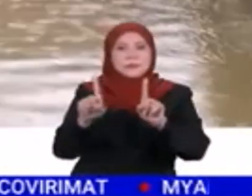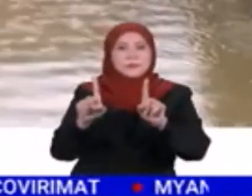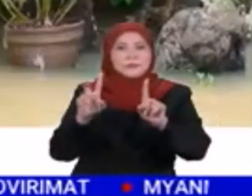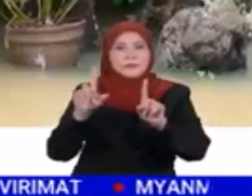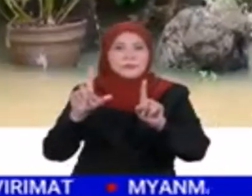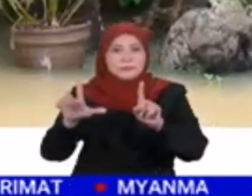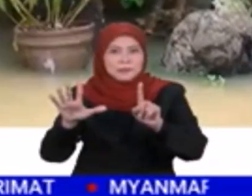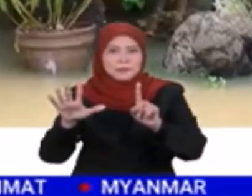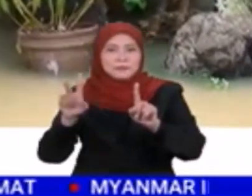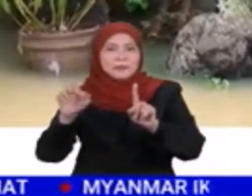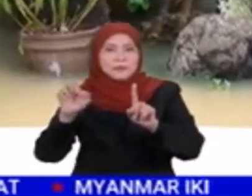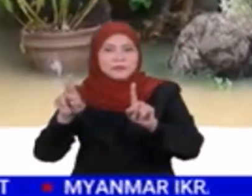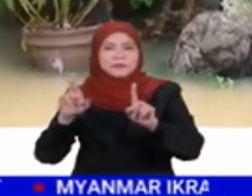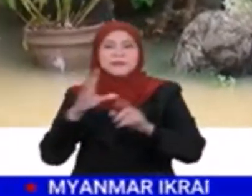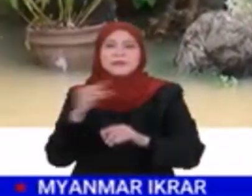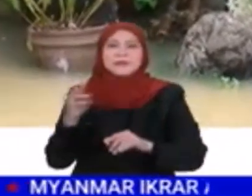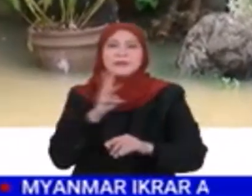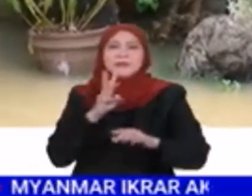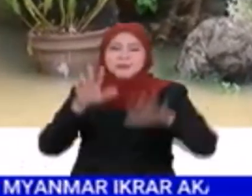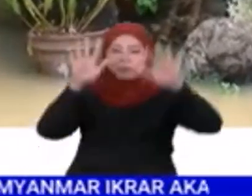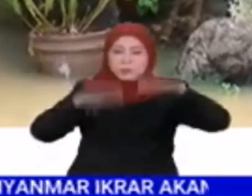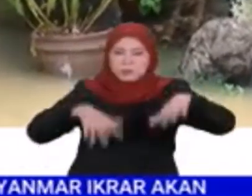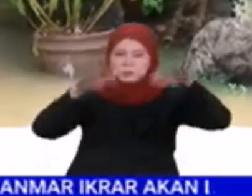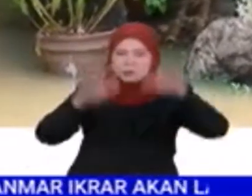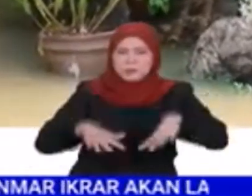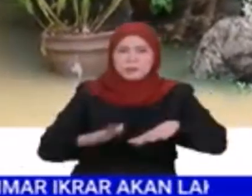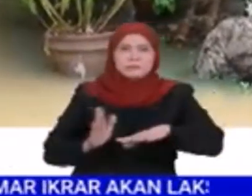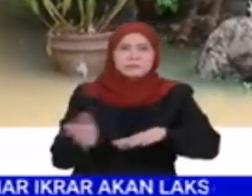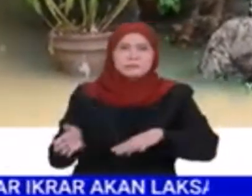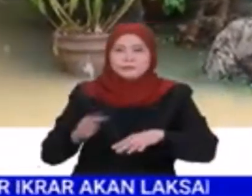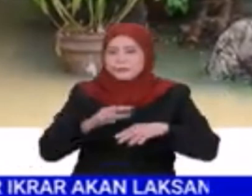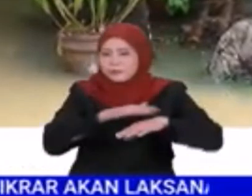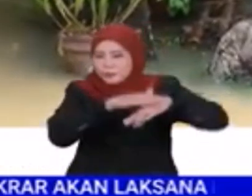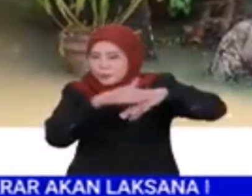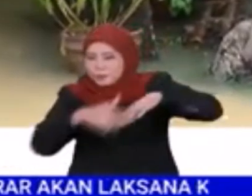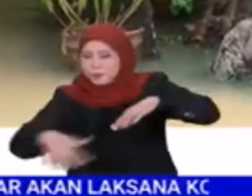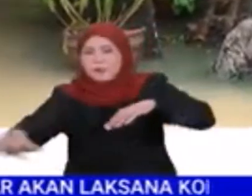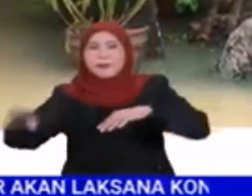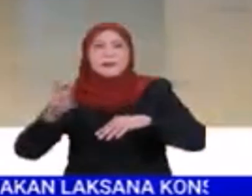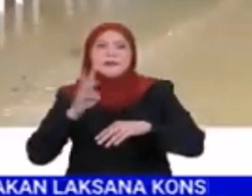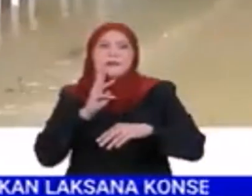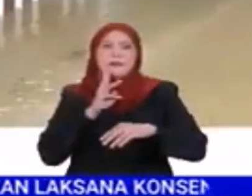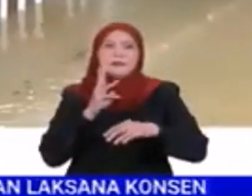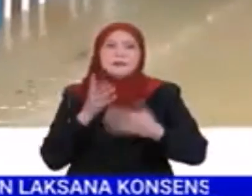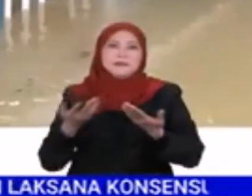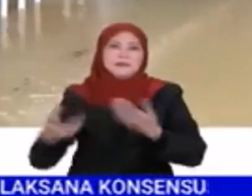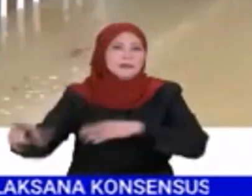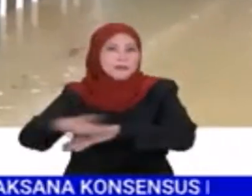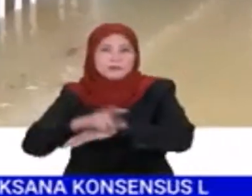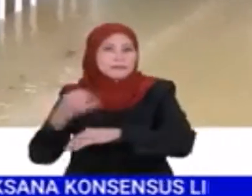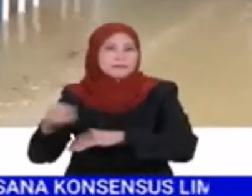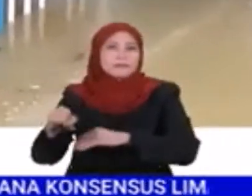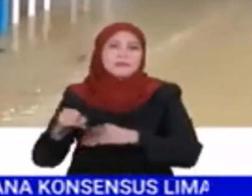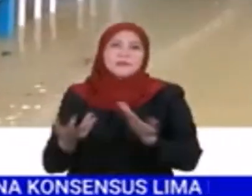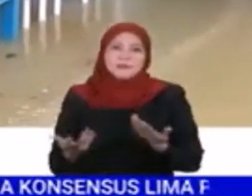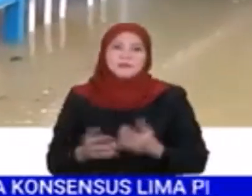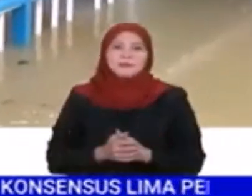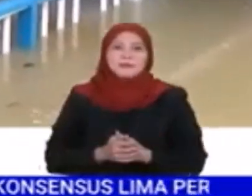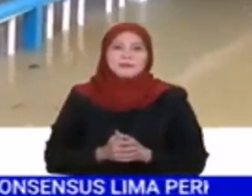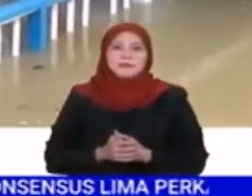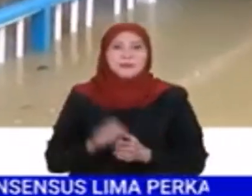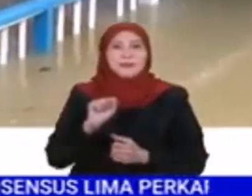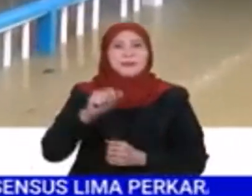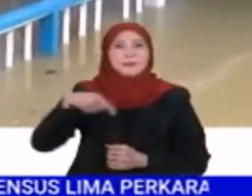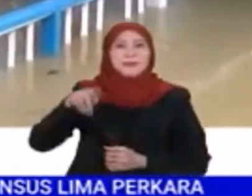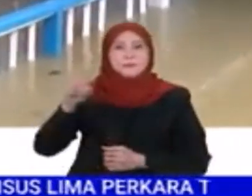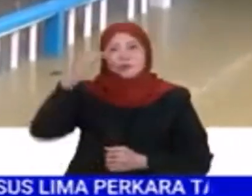1.15 mm menyebabkan air hujan tidak dapat mengalir ke laut. Dalam pada itu, 20 anggota Angkatan Pertahanan Awam